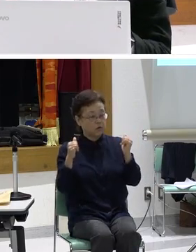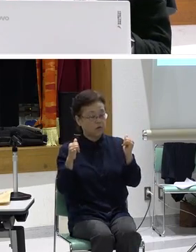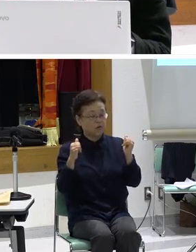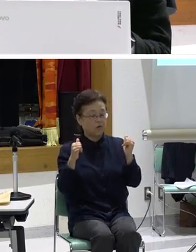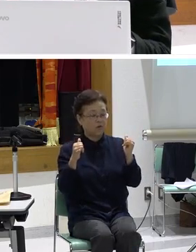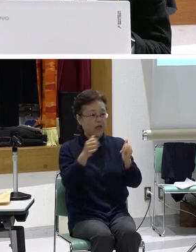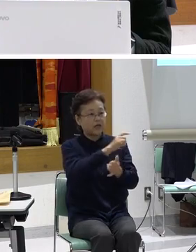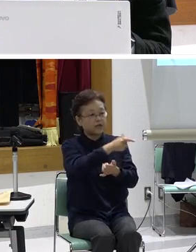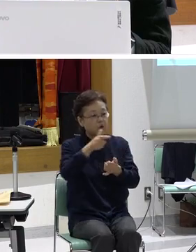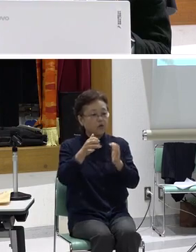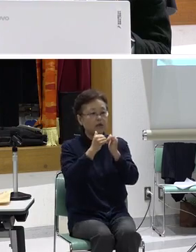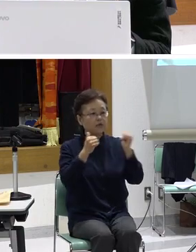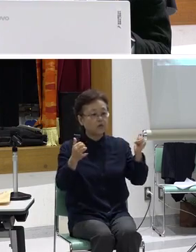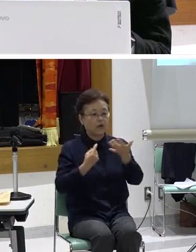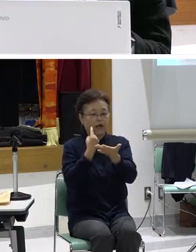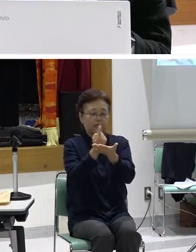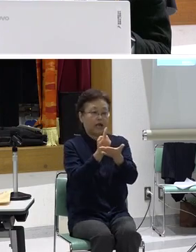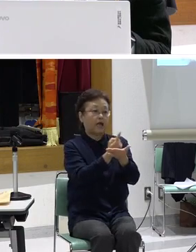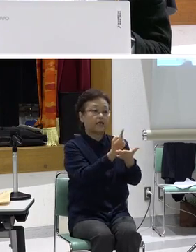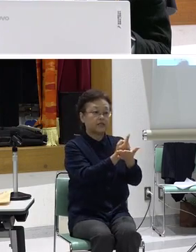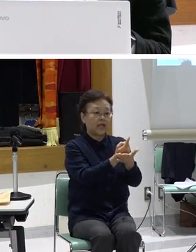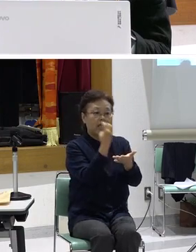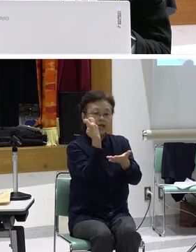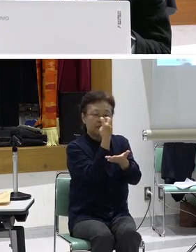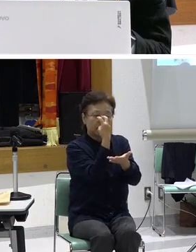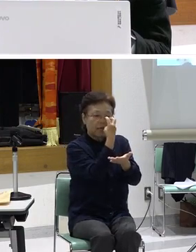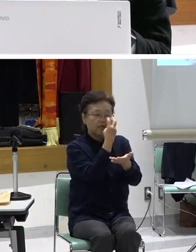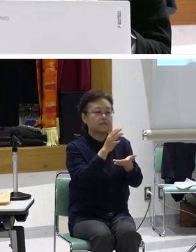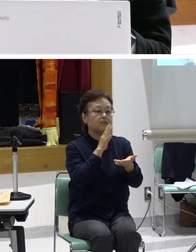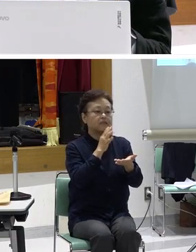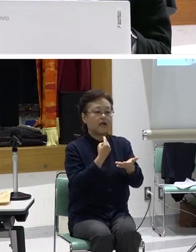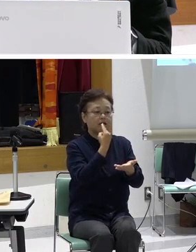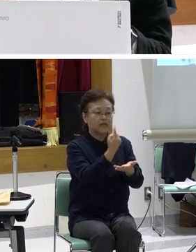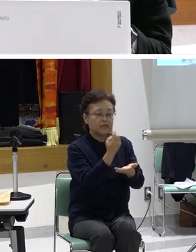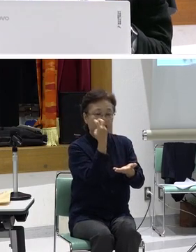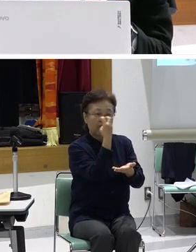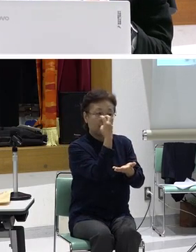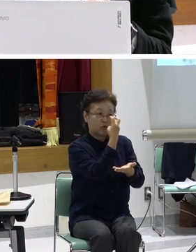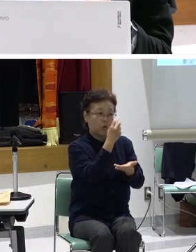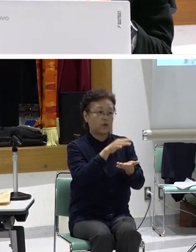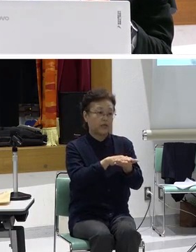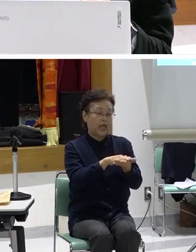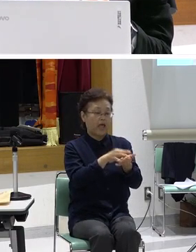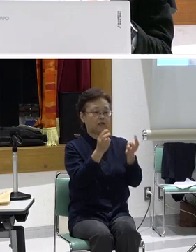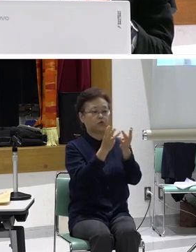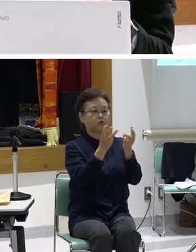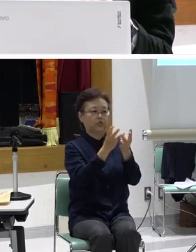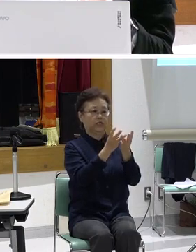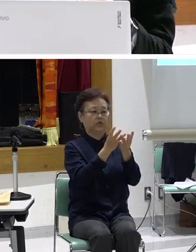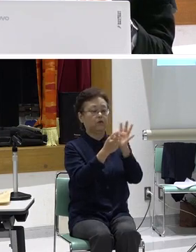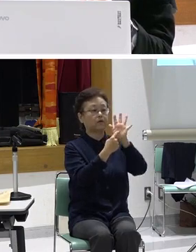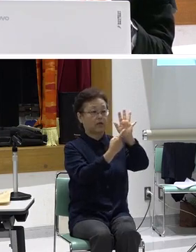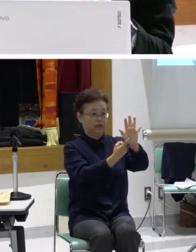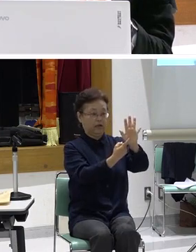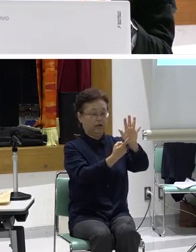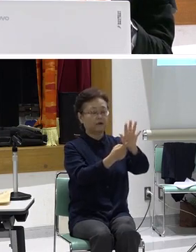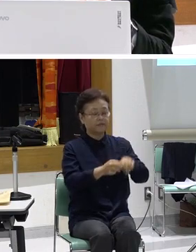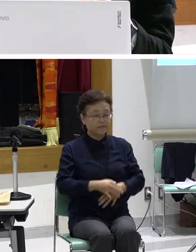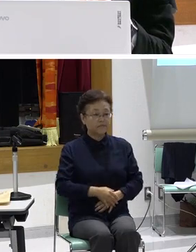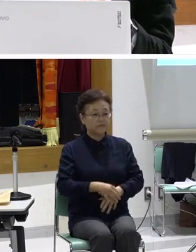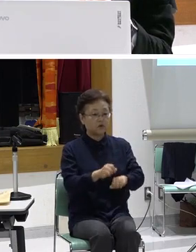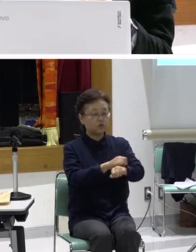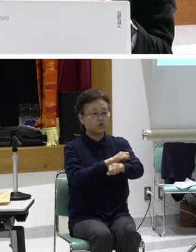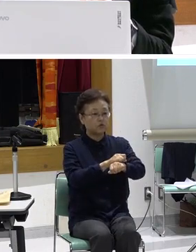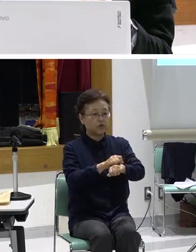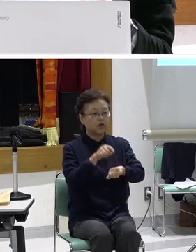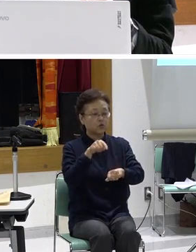ういういろんな人たちが参加をして、検証したということで、その数字が決まったんですけど、で特に、